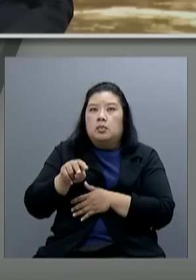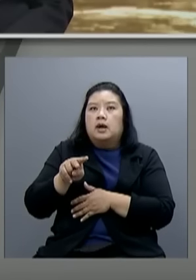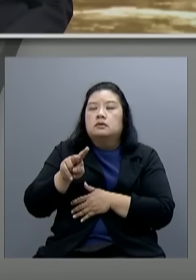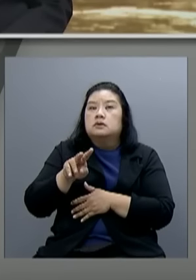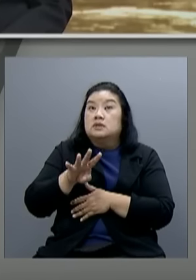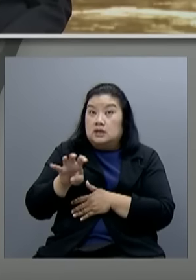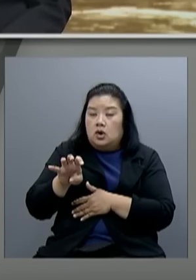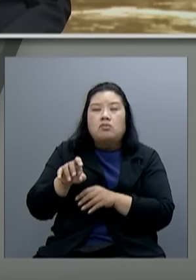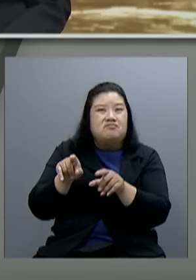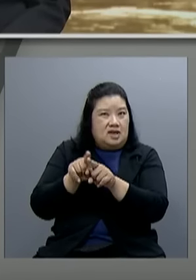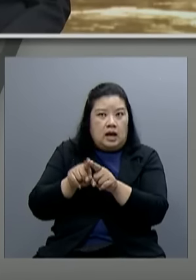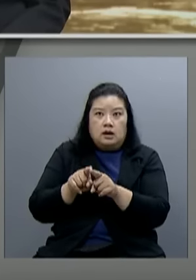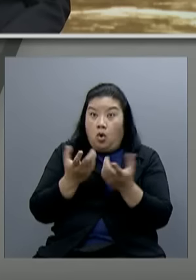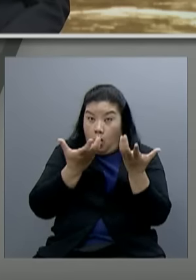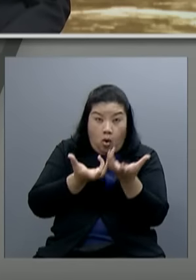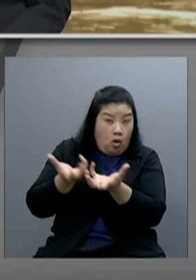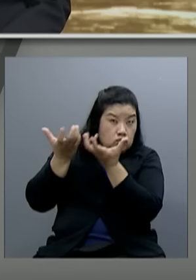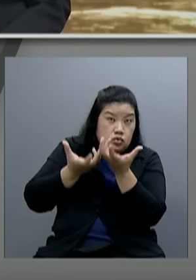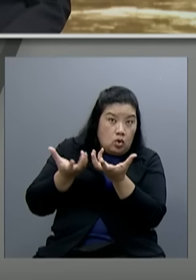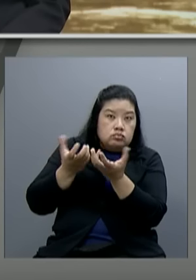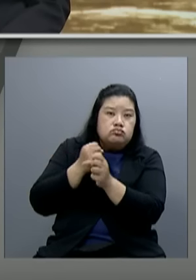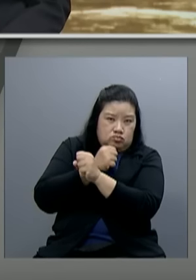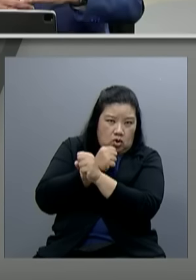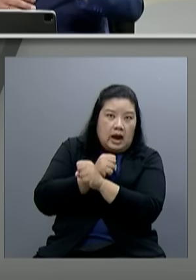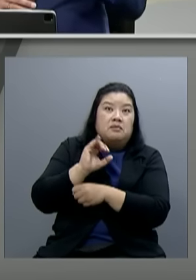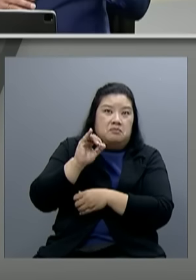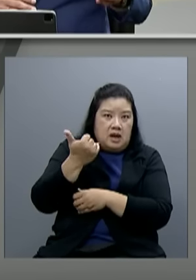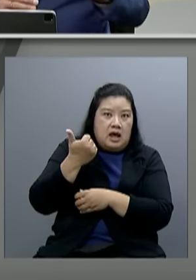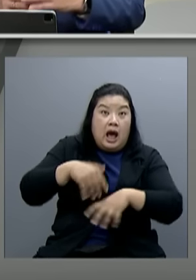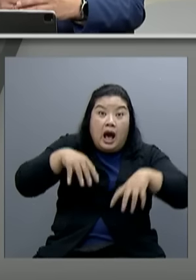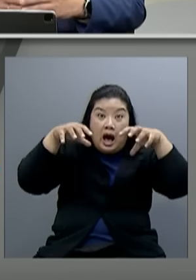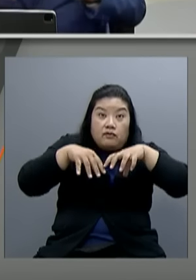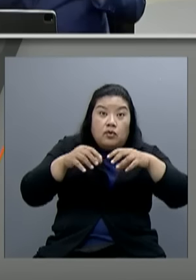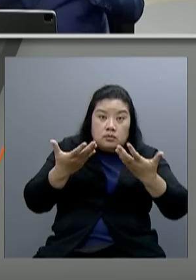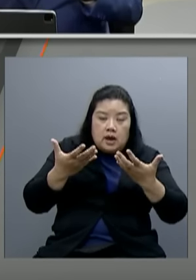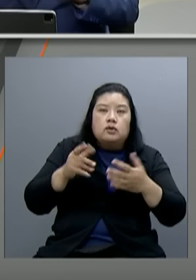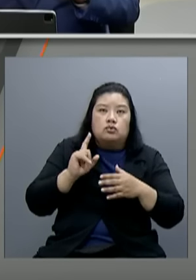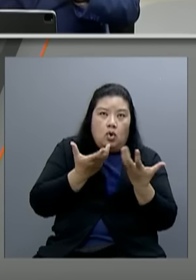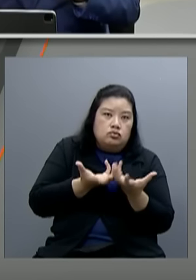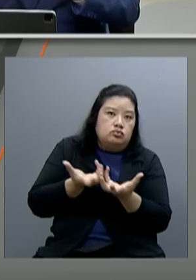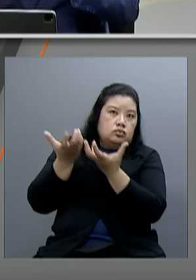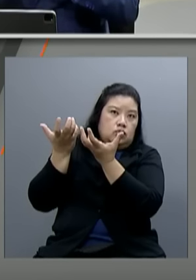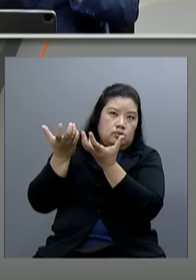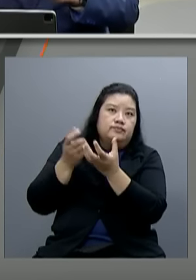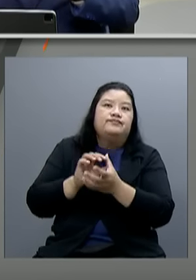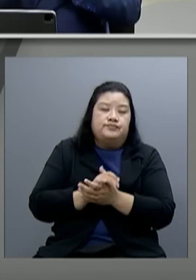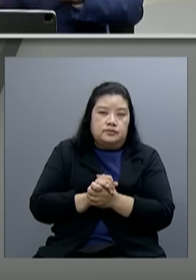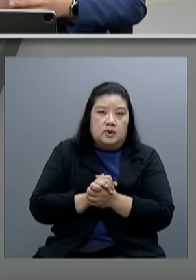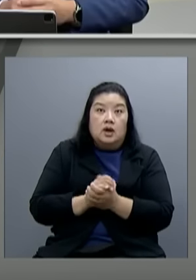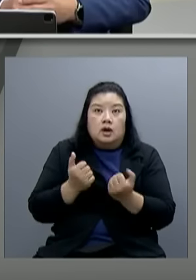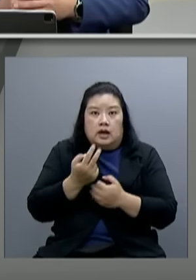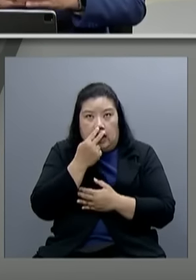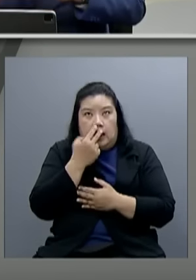ต่อวินาทีนะครับเผื่อไว้ในส่วนของฝนอาจจะกลับมาอีกรอบหนึ่งนะครับแต่มวลเนี้ยเราสามารถบริหารจัดการได้